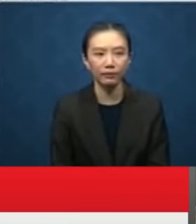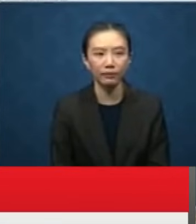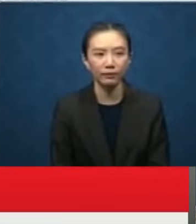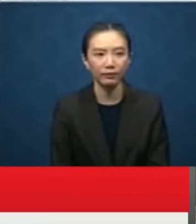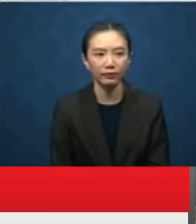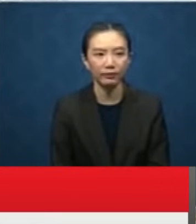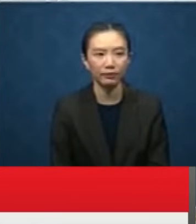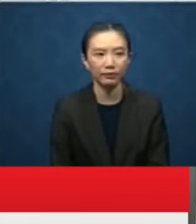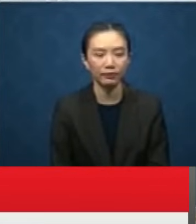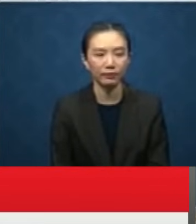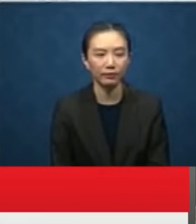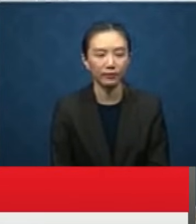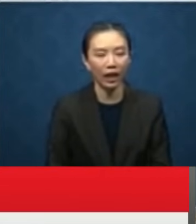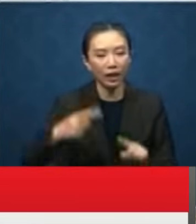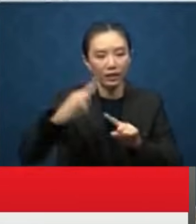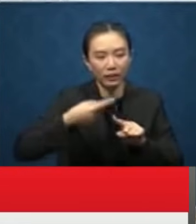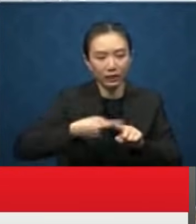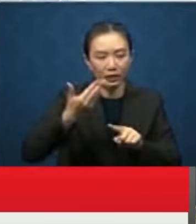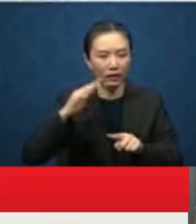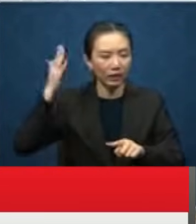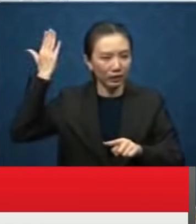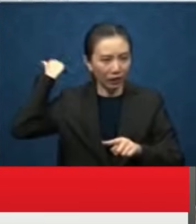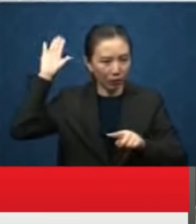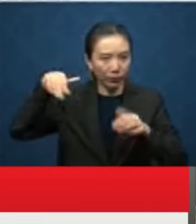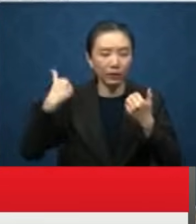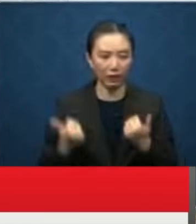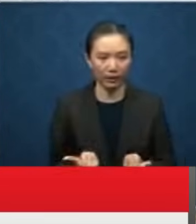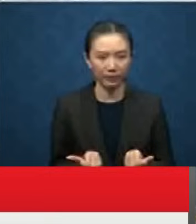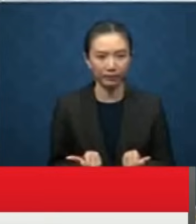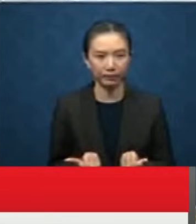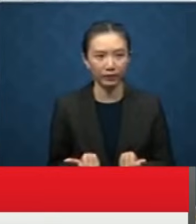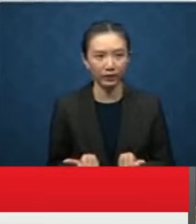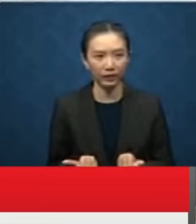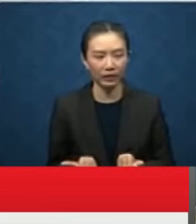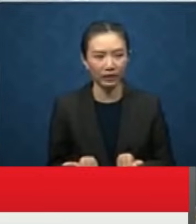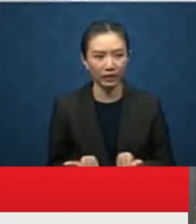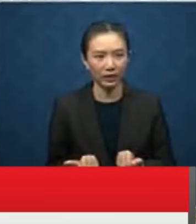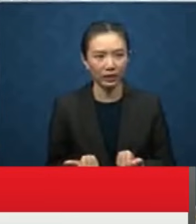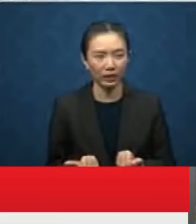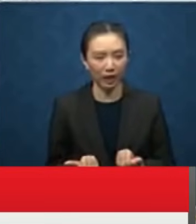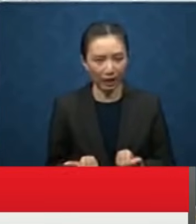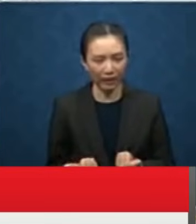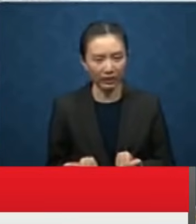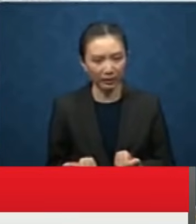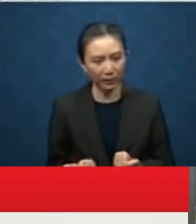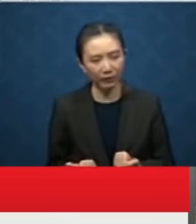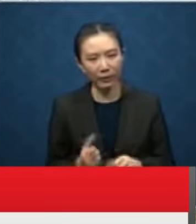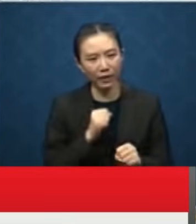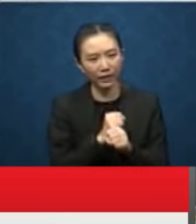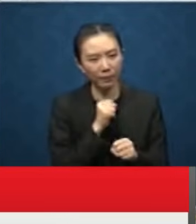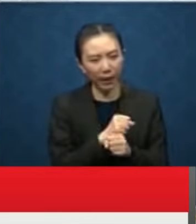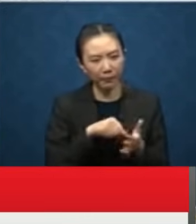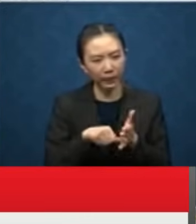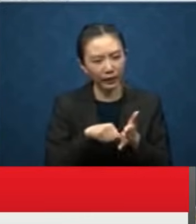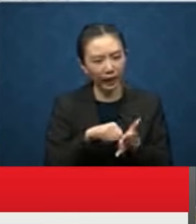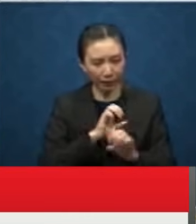ระยะเวลาประมาณเกือบเดือนที่ผมถามมีอะไรที่พอจะเป็นรูปธรรมผู้มี